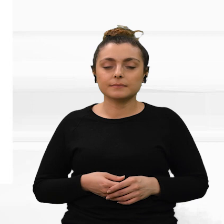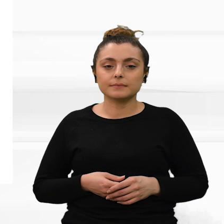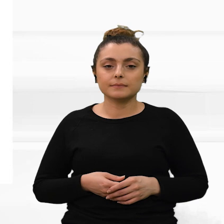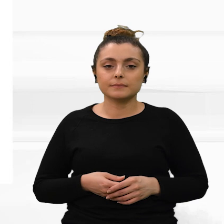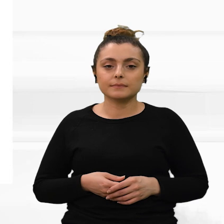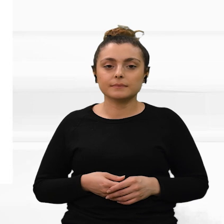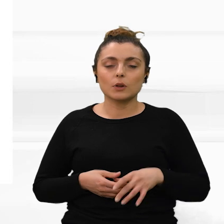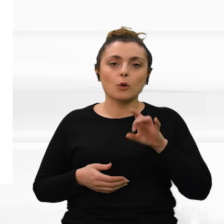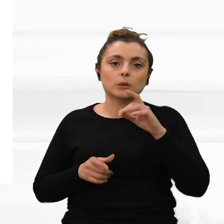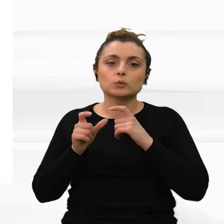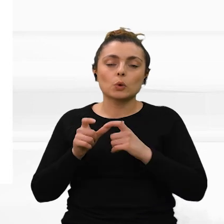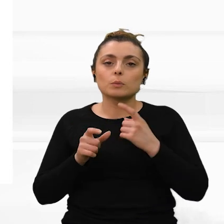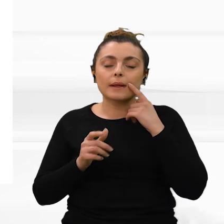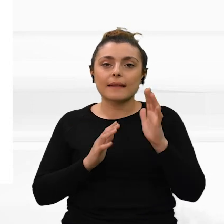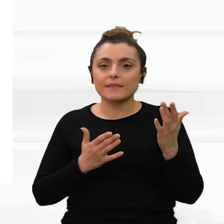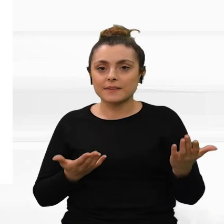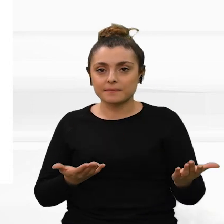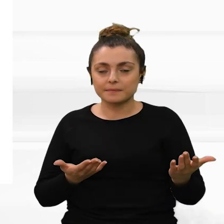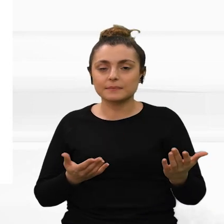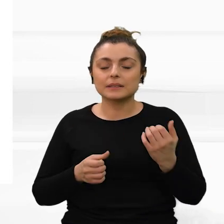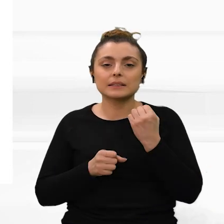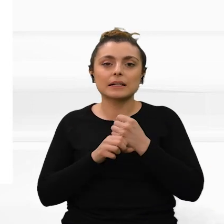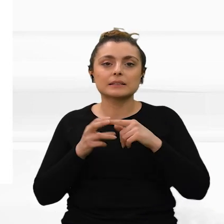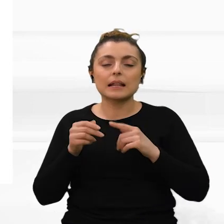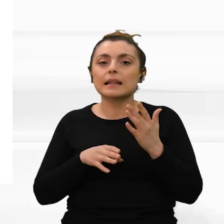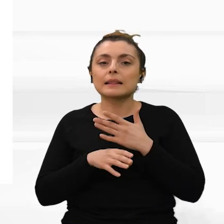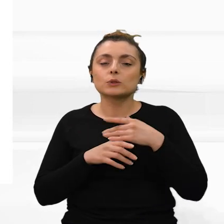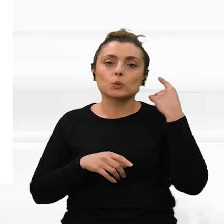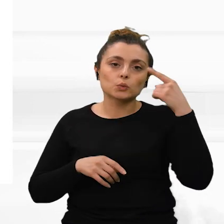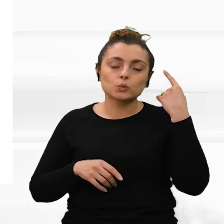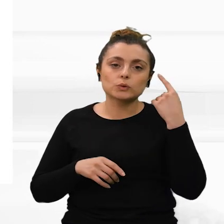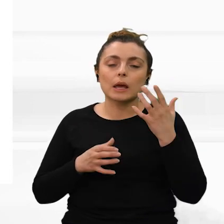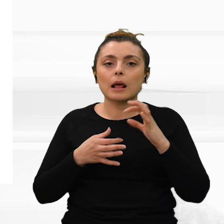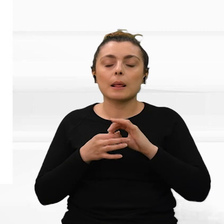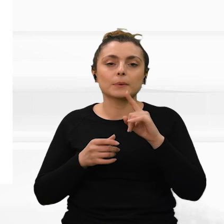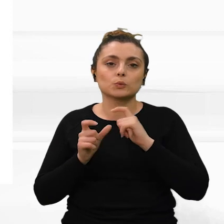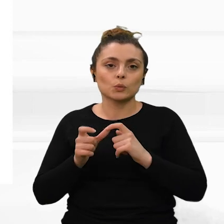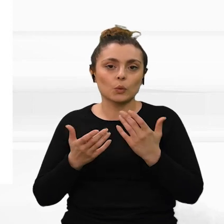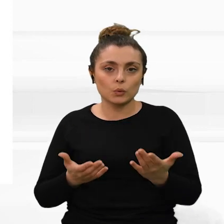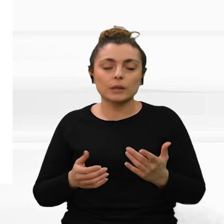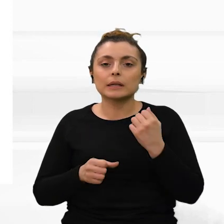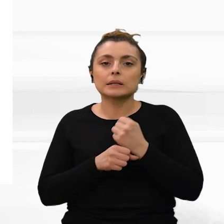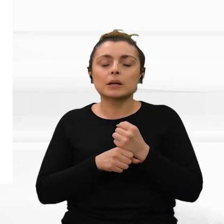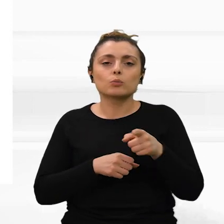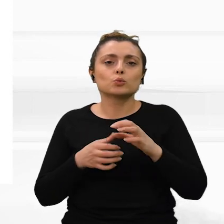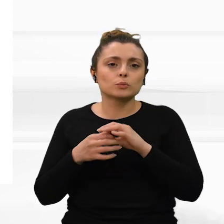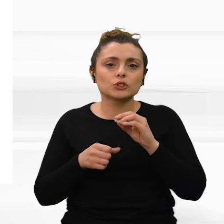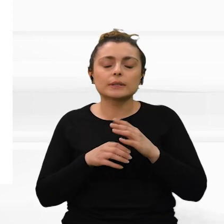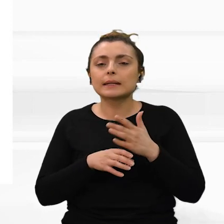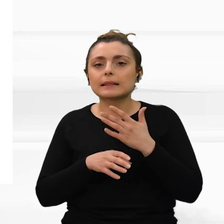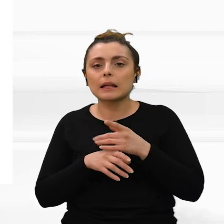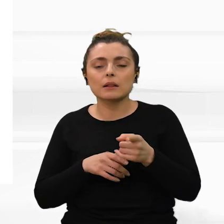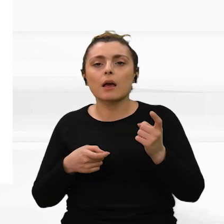bir xv sorumuza devam ediyoruz Gazali'nin Nedensellik düşüncesi ile ilgili bir soruyu Gazali'nin Bu